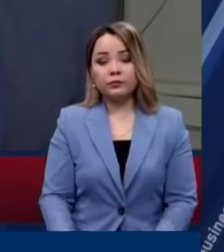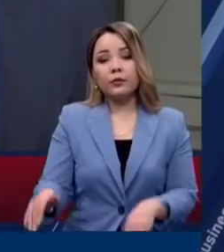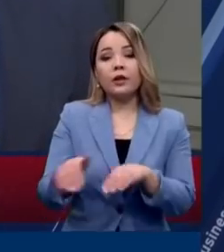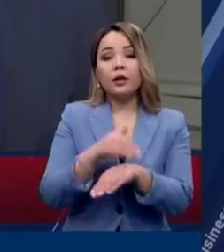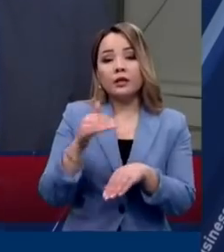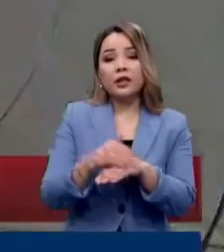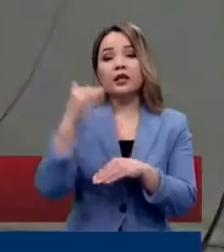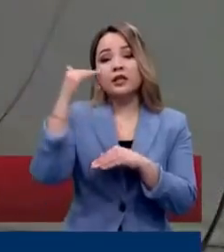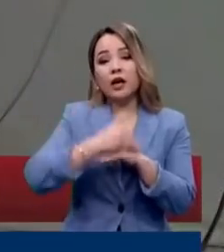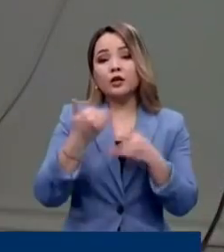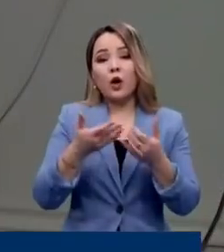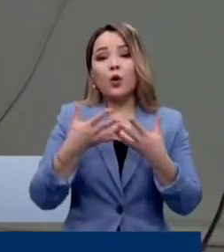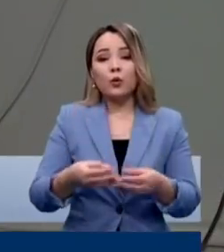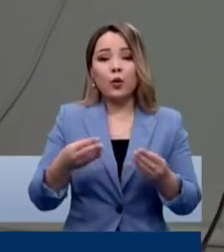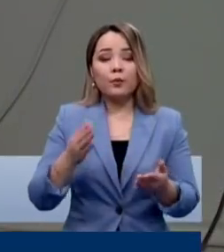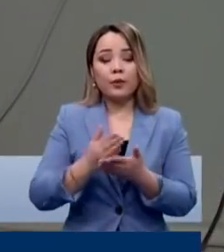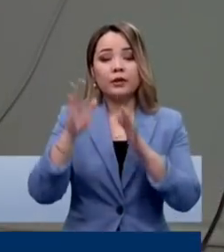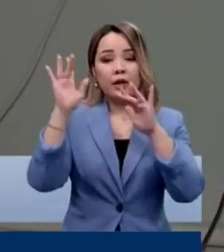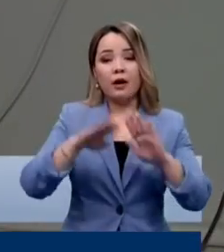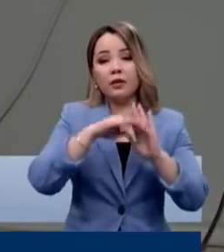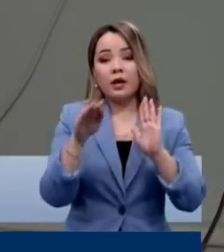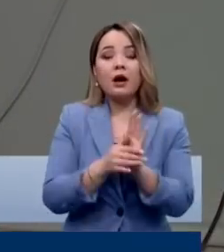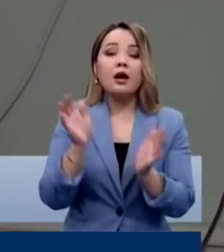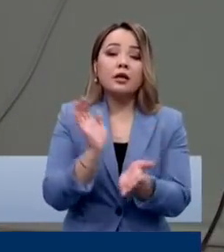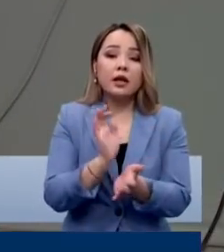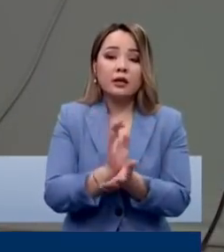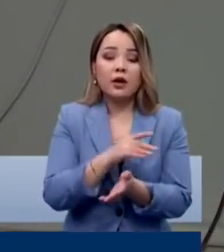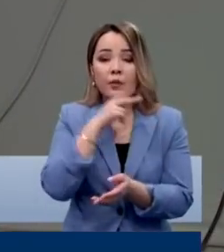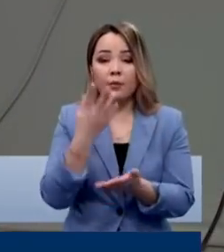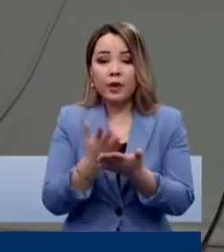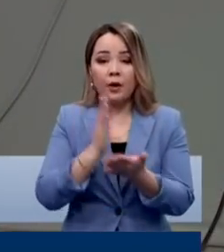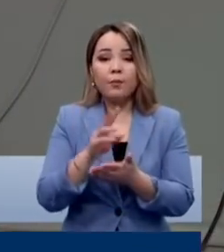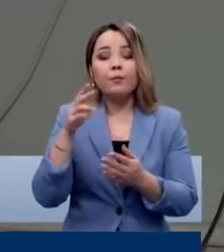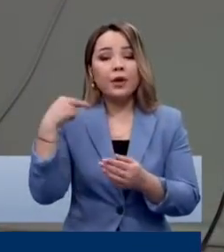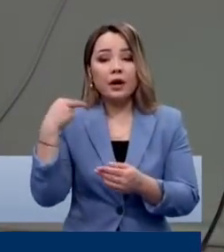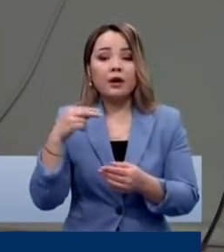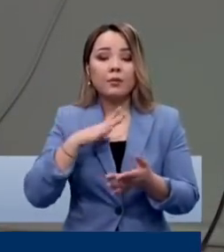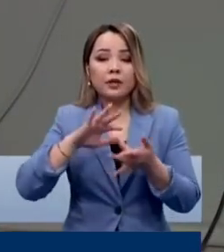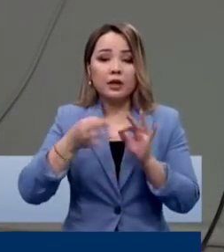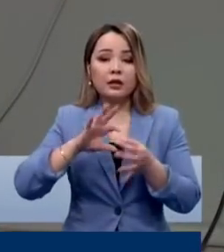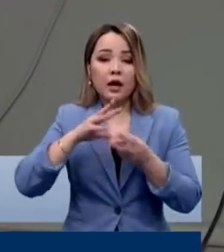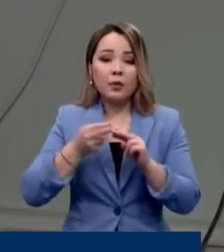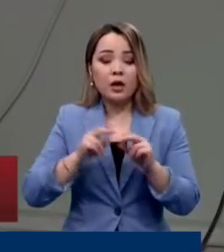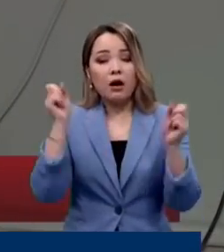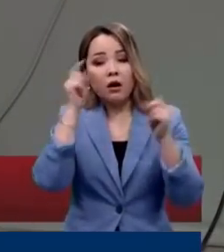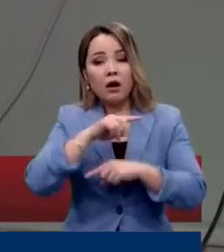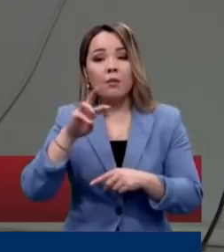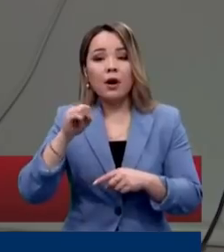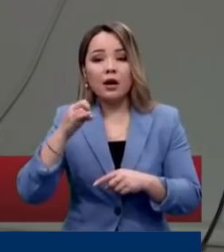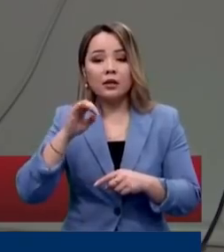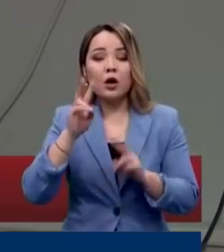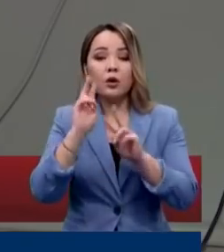Қайырлы кеш, Қайырбек. Көктемде қарасынан шығатын қоқыстар сияқты президент майнерлерді анықтап тізімін беріңдер